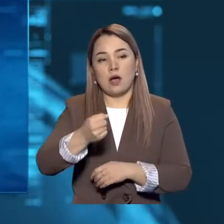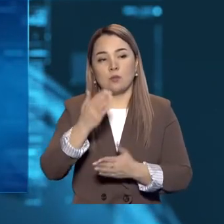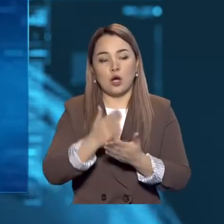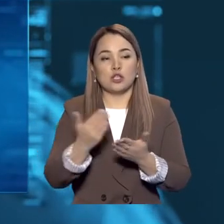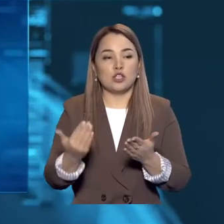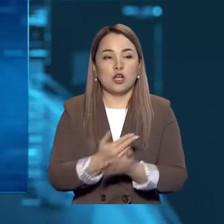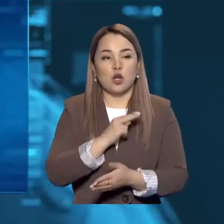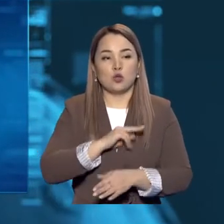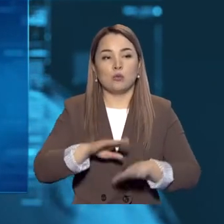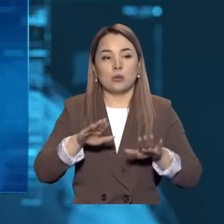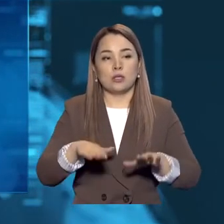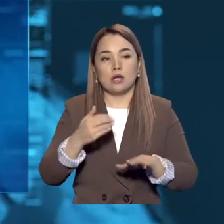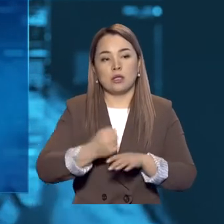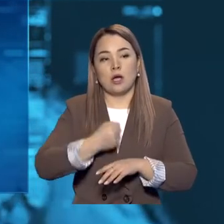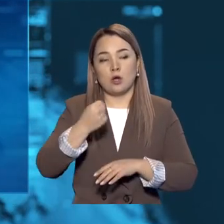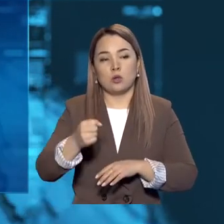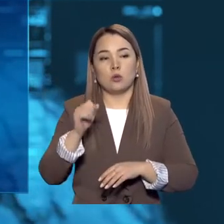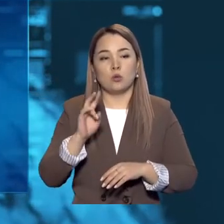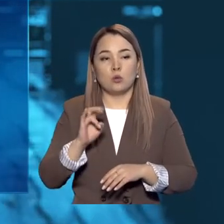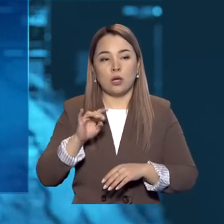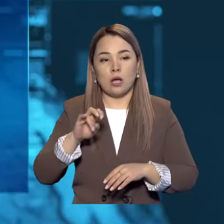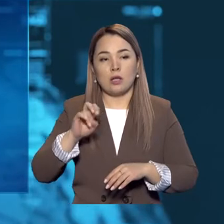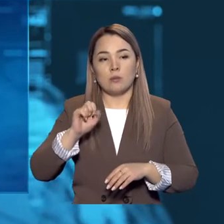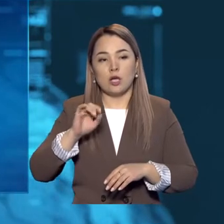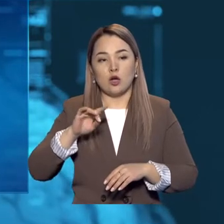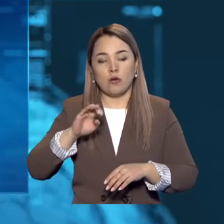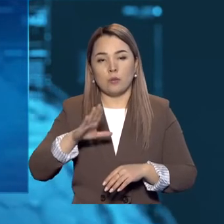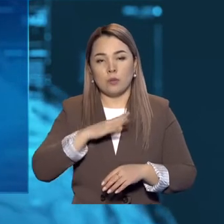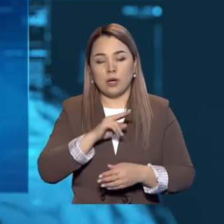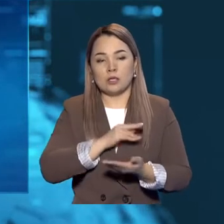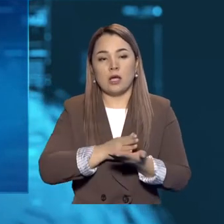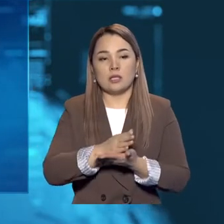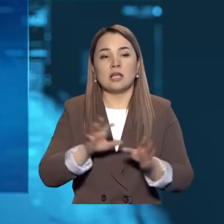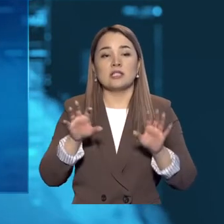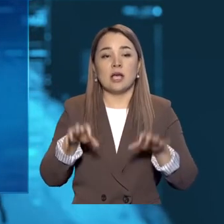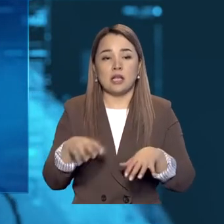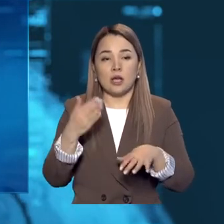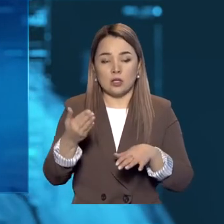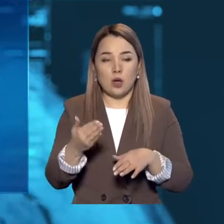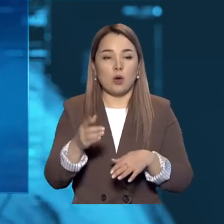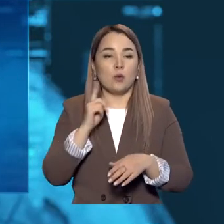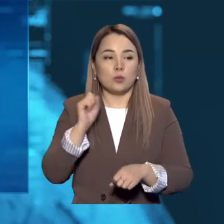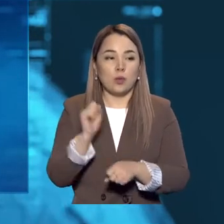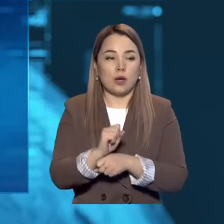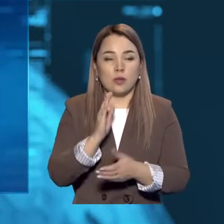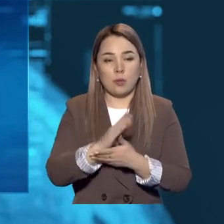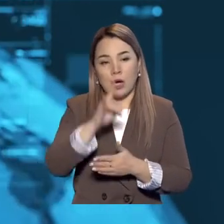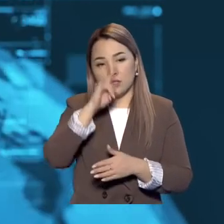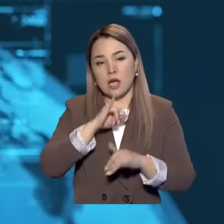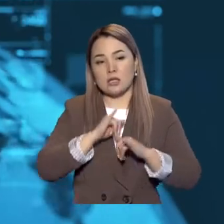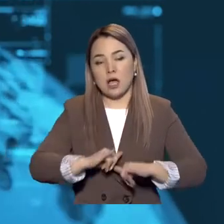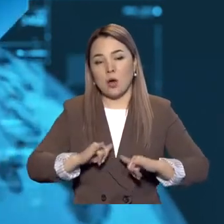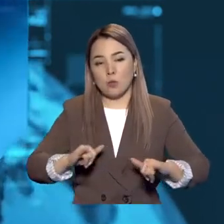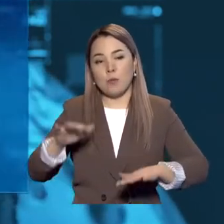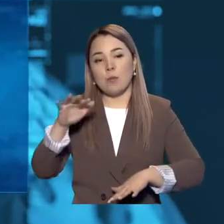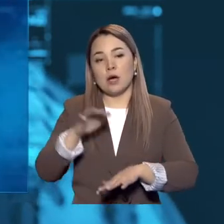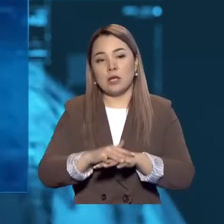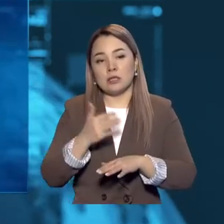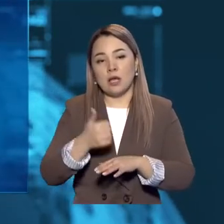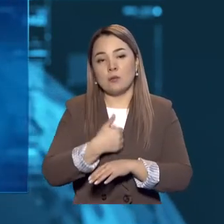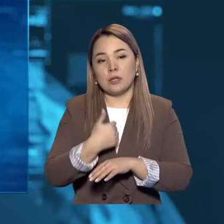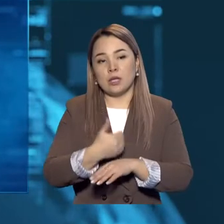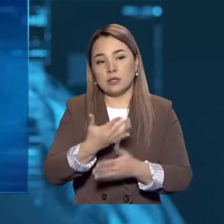лауазымға келген Нұрлан Әбдіровтің сенат депутаты ретіндегі өкілеттігі тоқтатылды. Сондай-ақ Қазақстан Даму банкінің басшысы